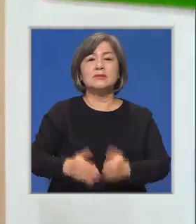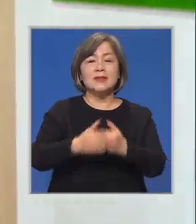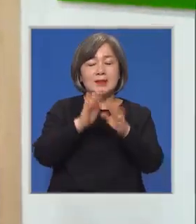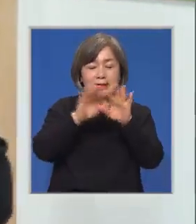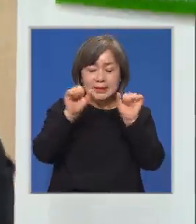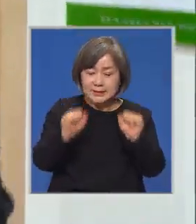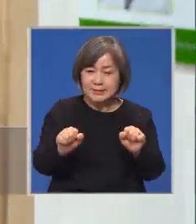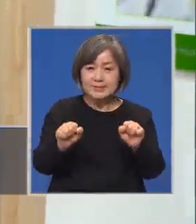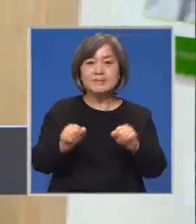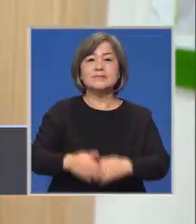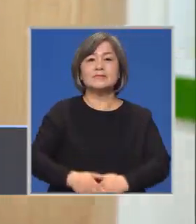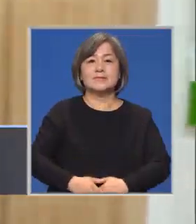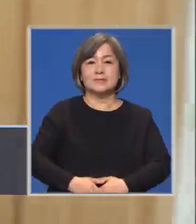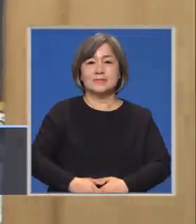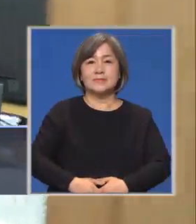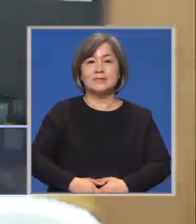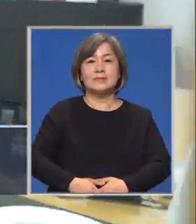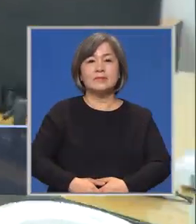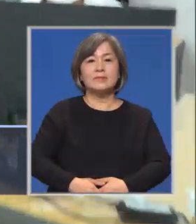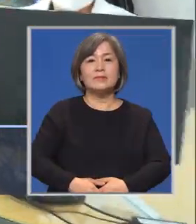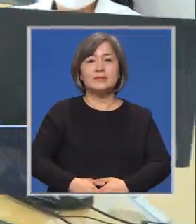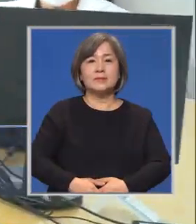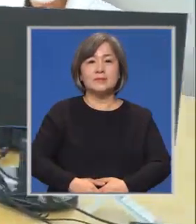거예요. 안녕하세요.